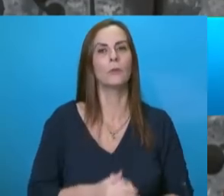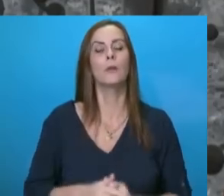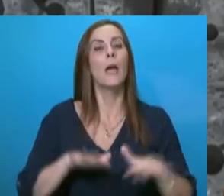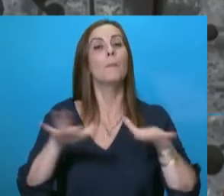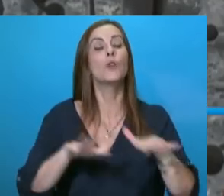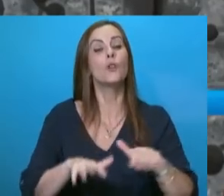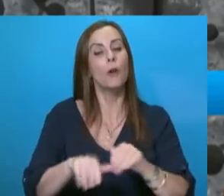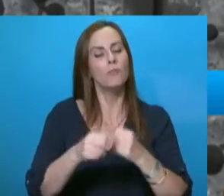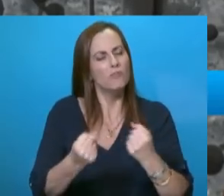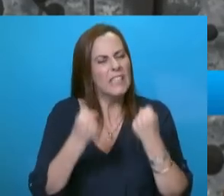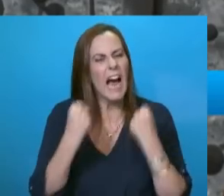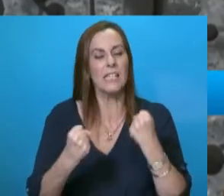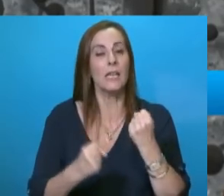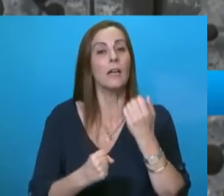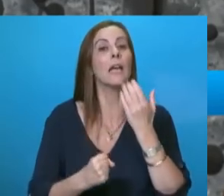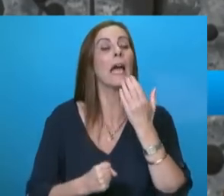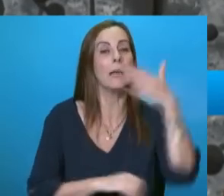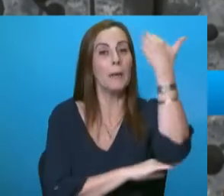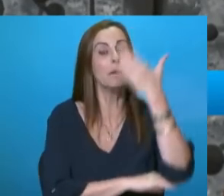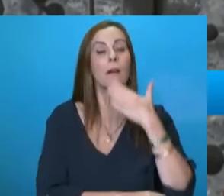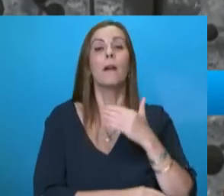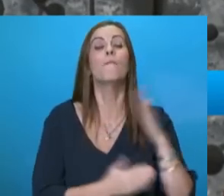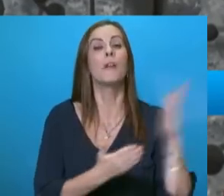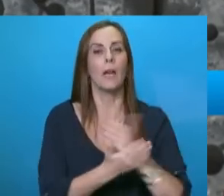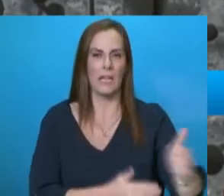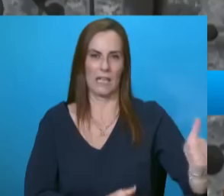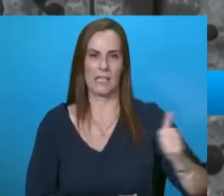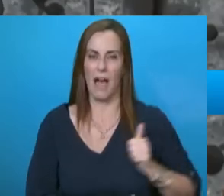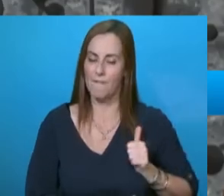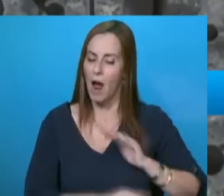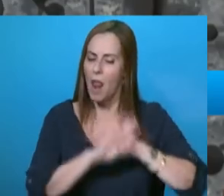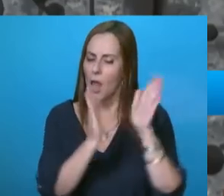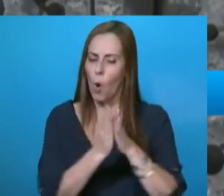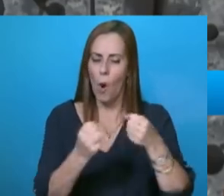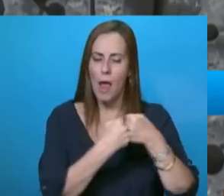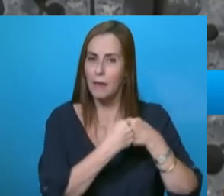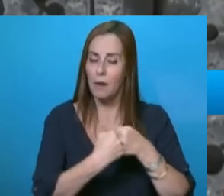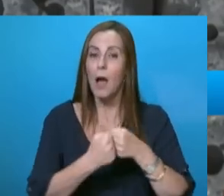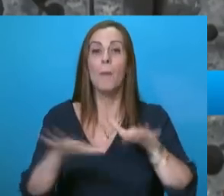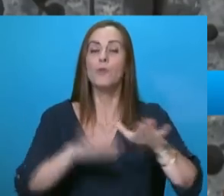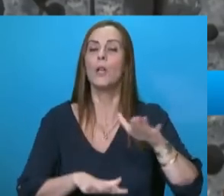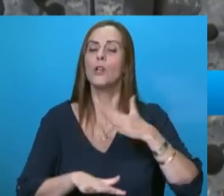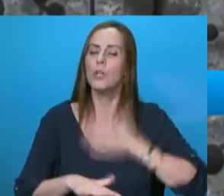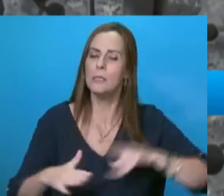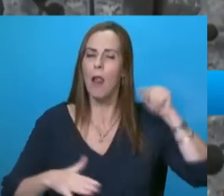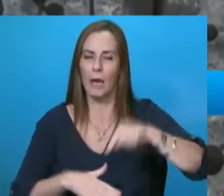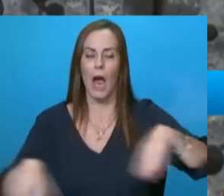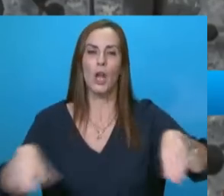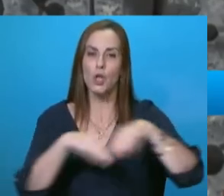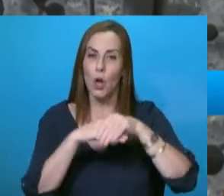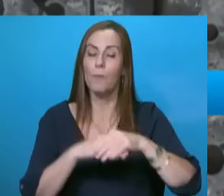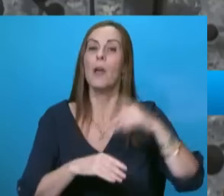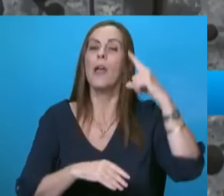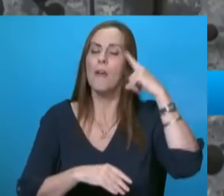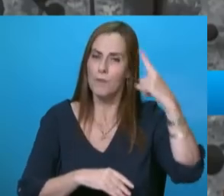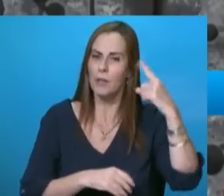שתחזק את ישראל ותכין את צה"ל לכל אתגר. ממשלה שתחתור לשלום ותדע להכריע